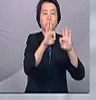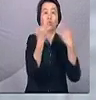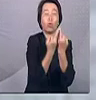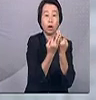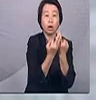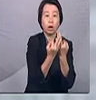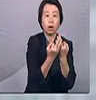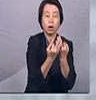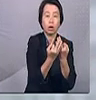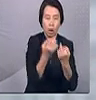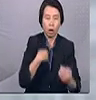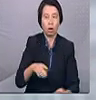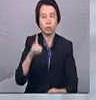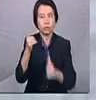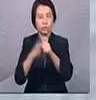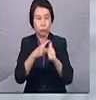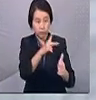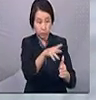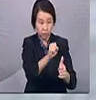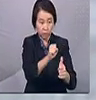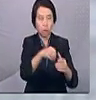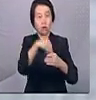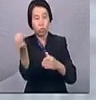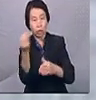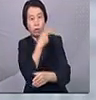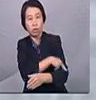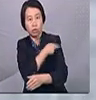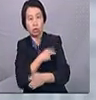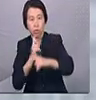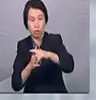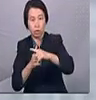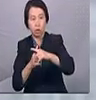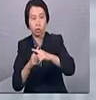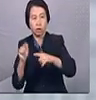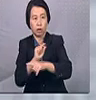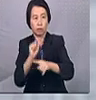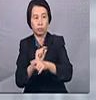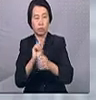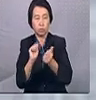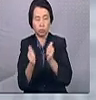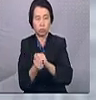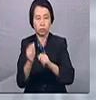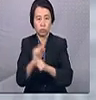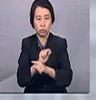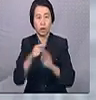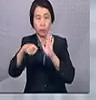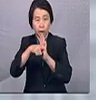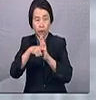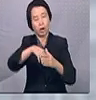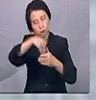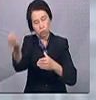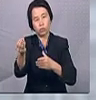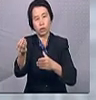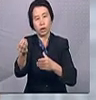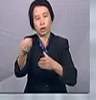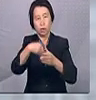ward. Walaupun dia positif tetapi menggunakan serologi protein negatif. Jadi bila negatif kita discharge pesakit